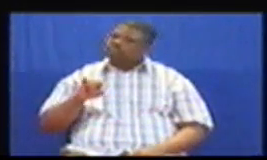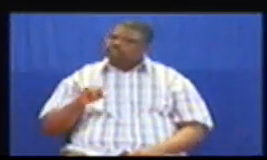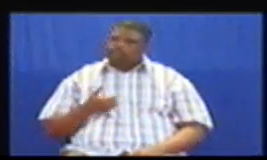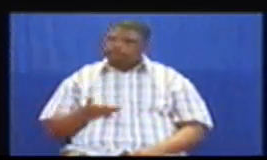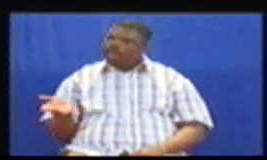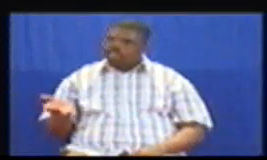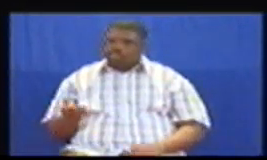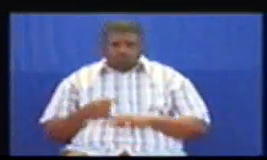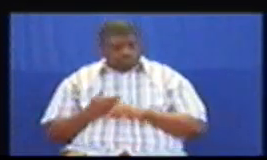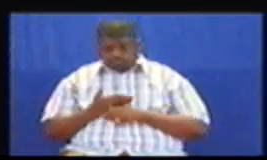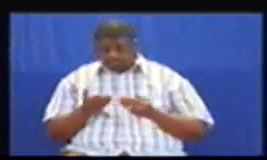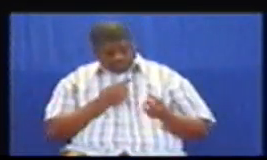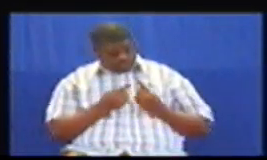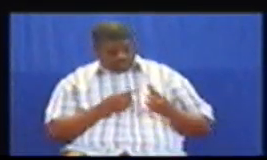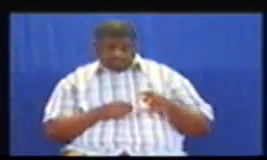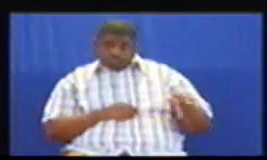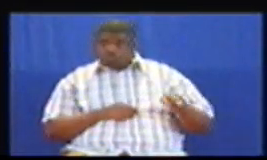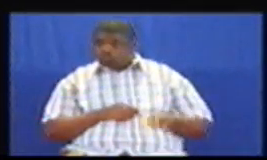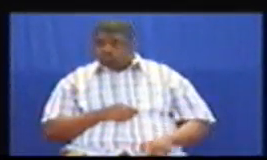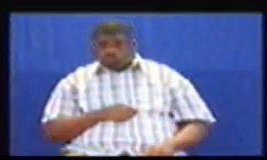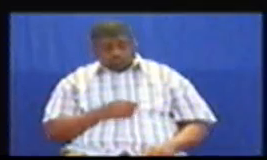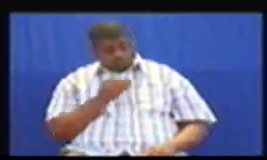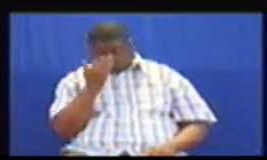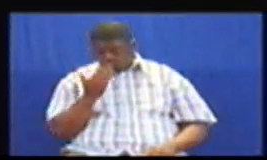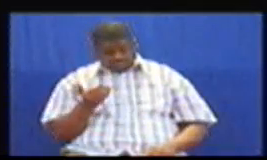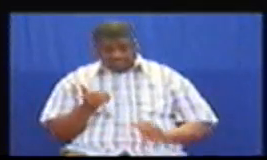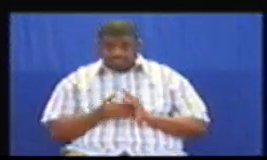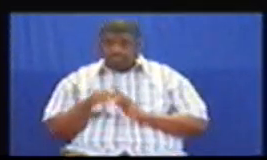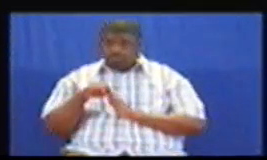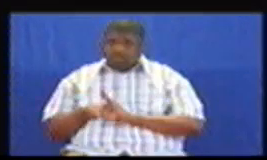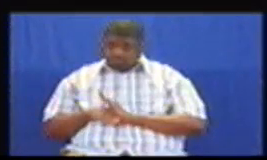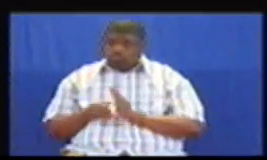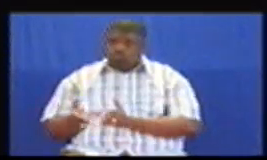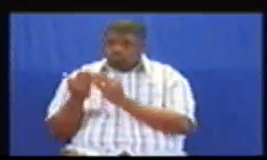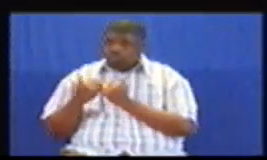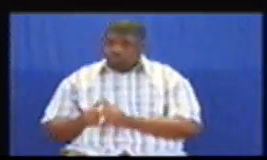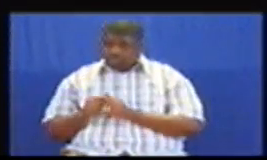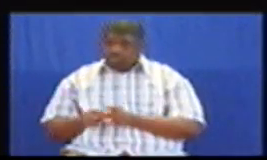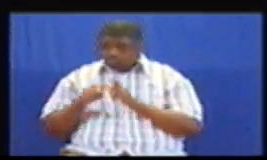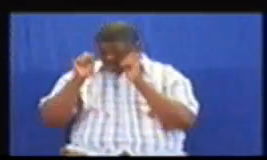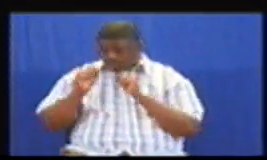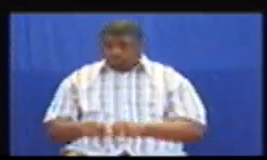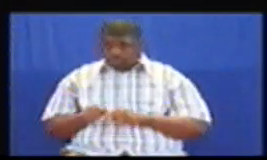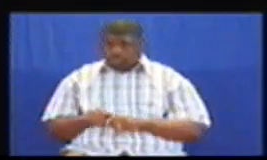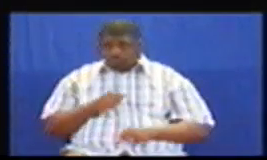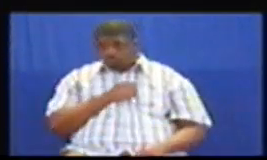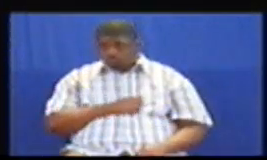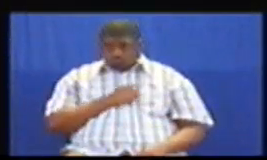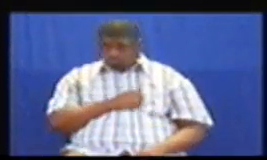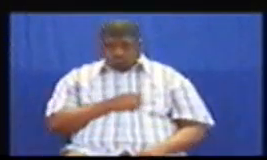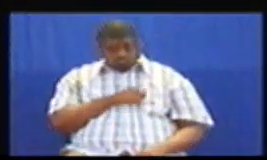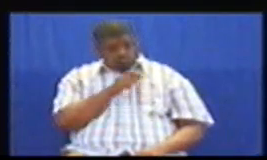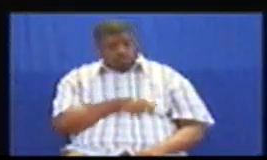Basi wakati mwingine unasema kwa kutojua sheria utaratibu unaweza kulazimika kuwahurumia